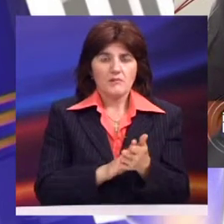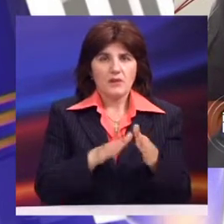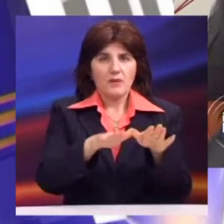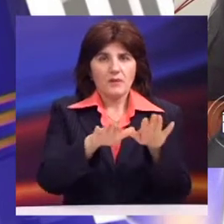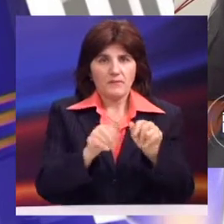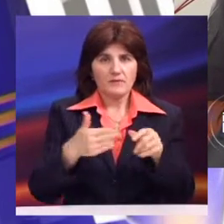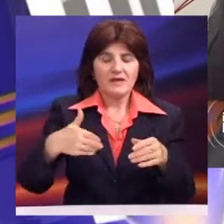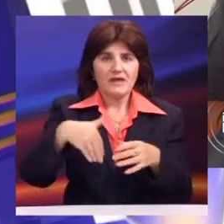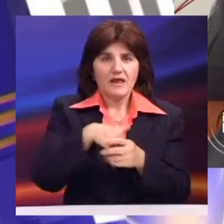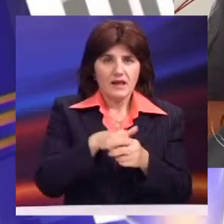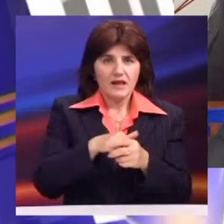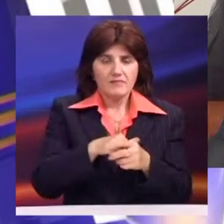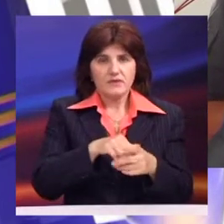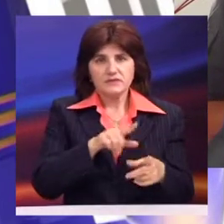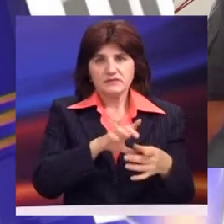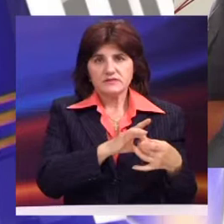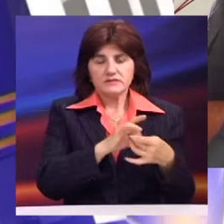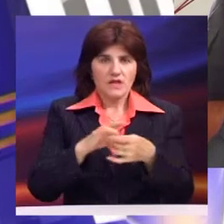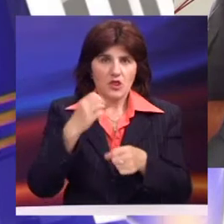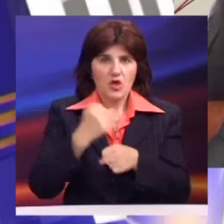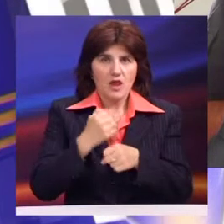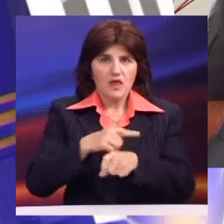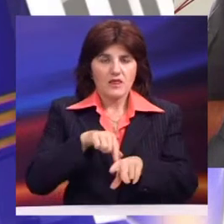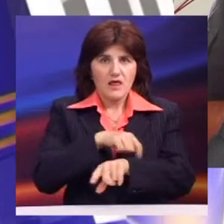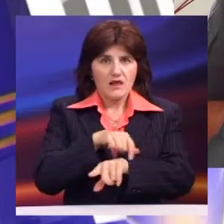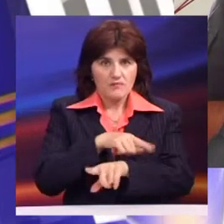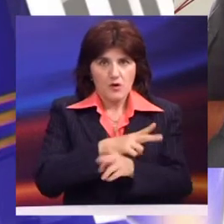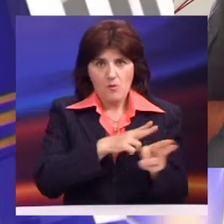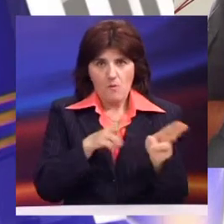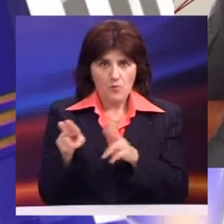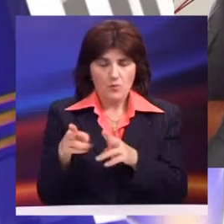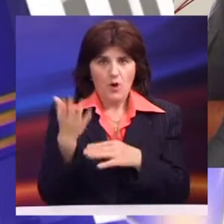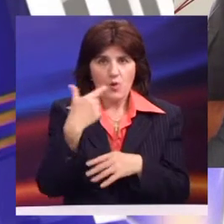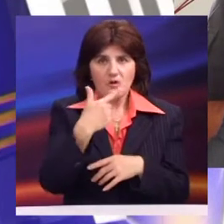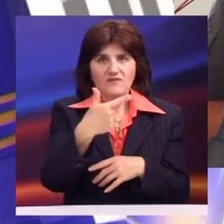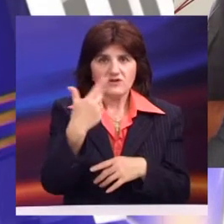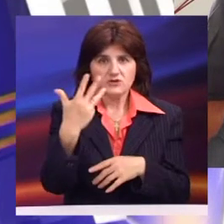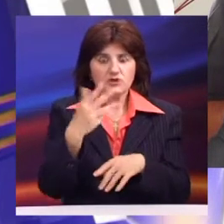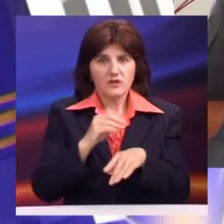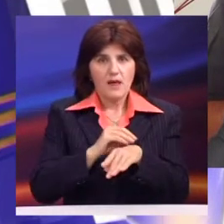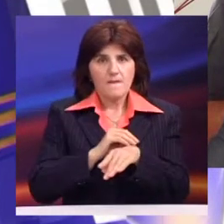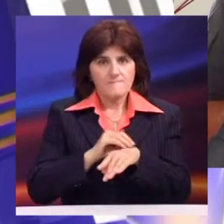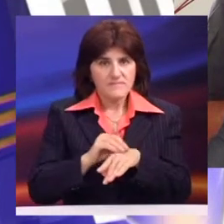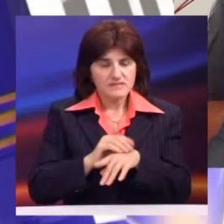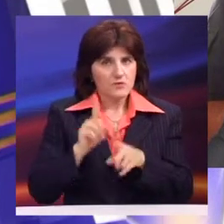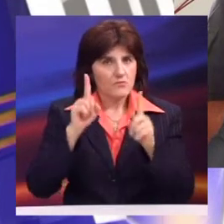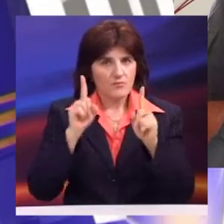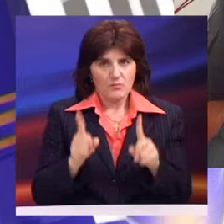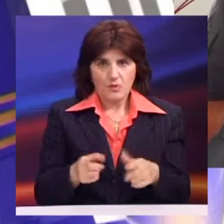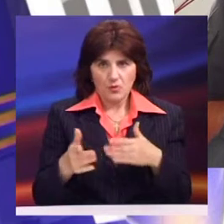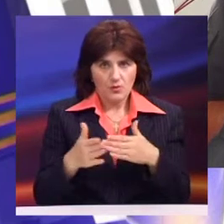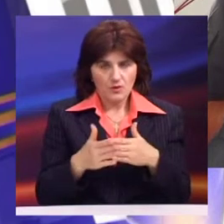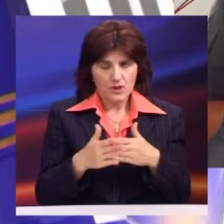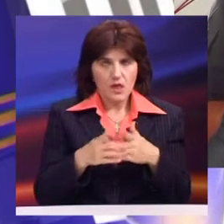prime u radni odnos na neodređeno vreme sa punim radnim vremenom u trajanju od 24 mjeseca